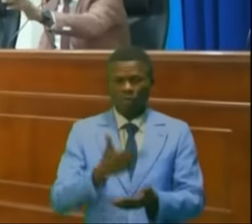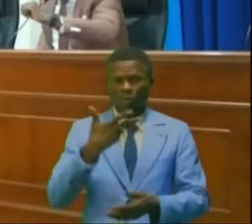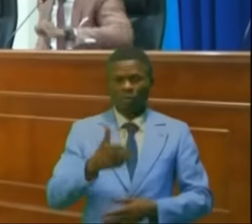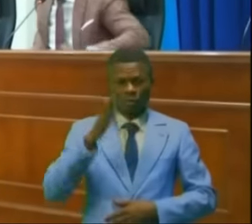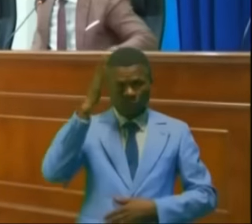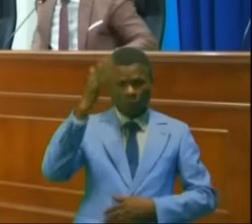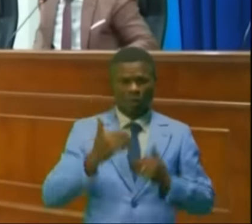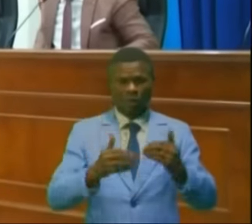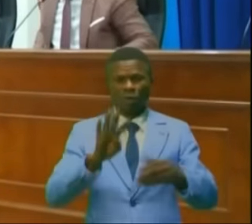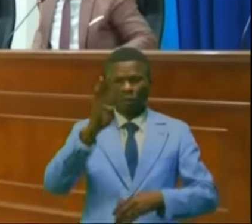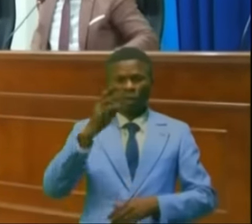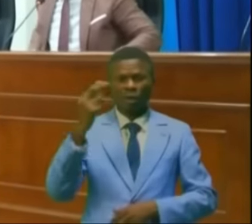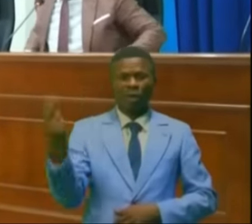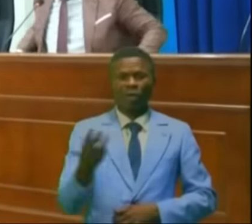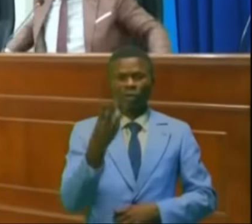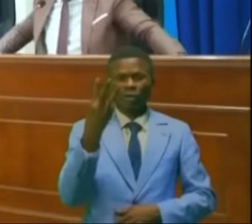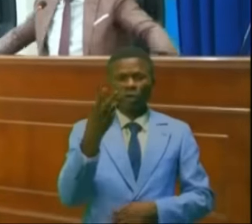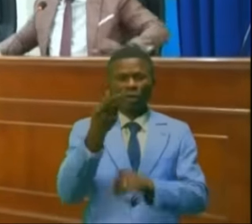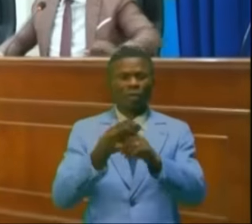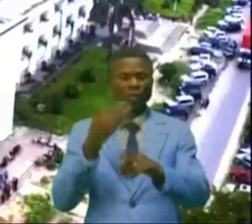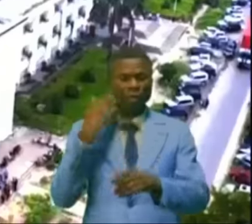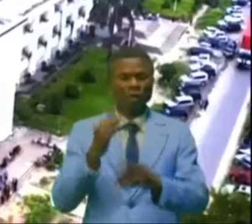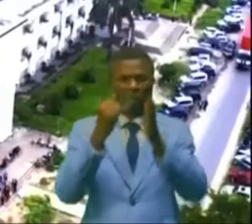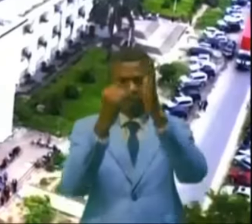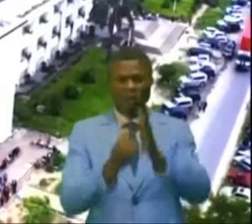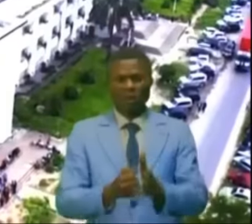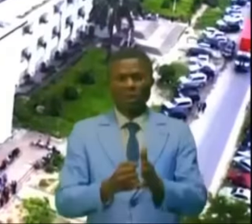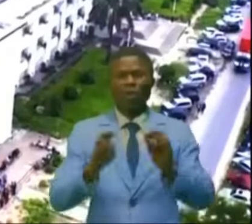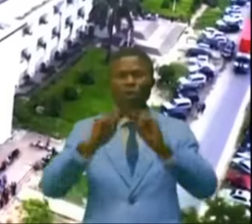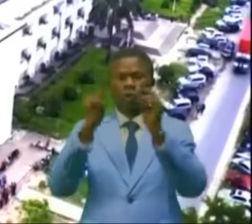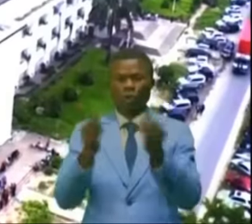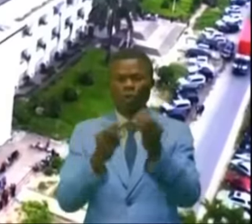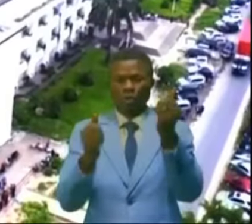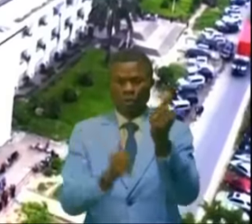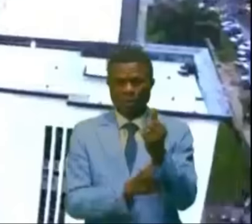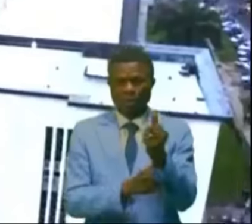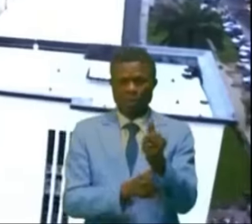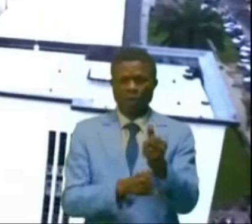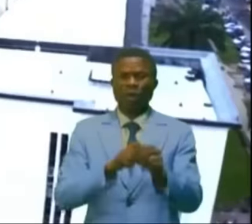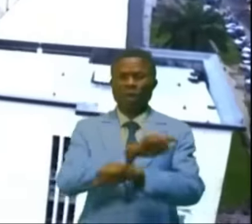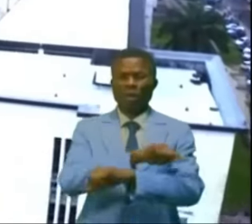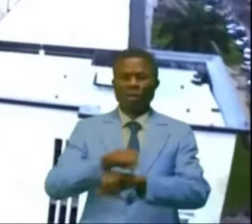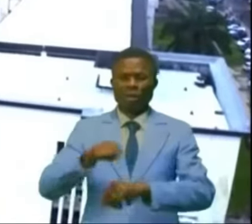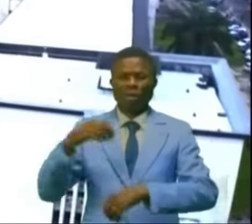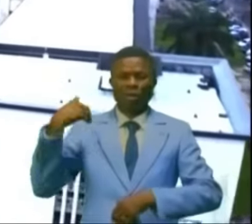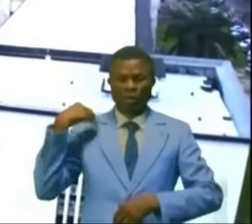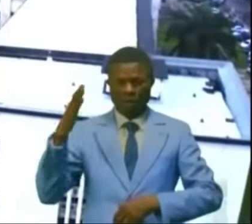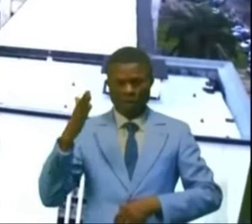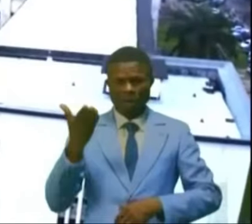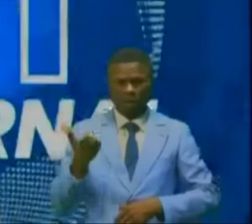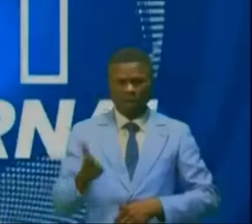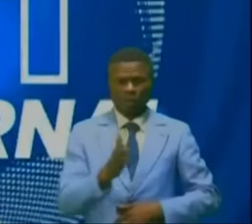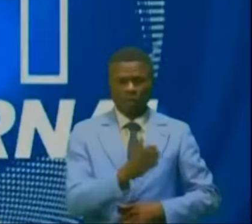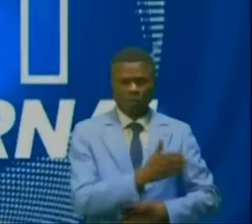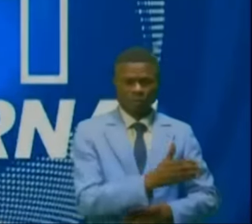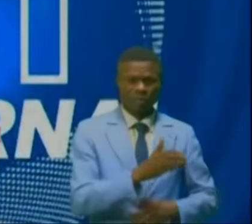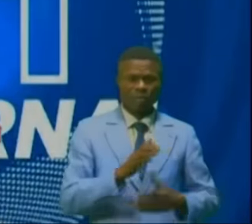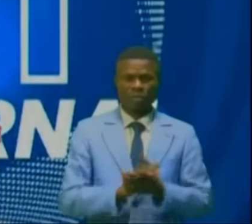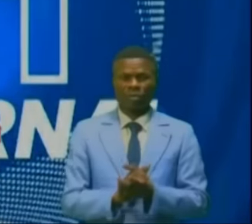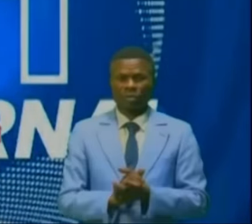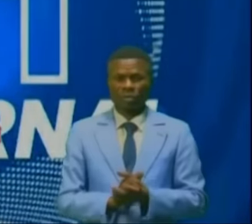poursuivre ce jeudi 23 mai avec les 600 délégués issus des 75 administrations publiques de l'État.